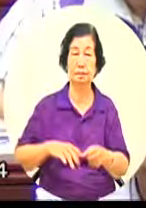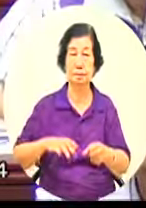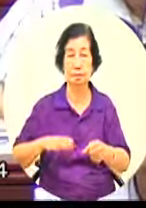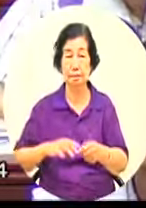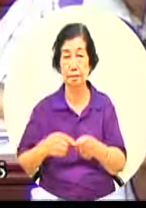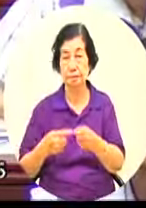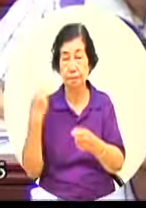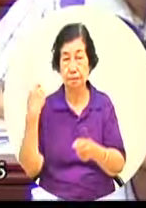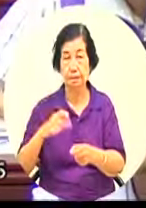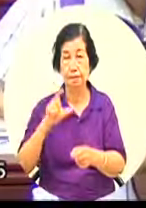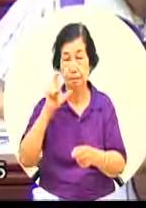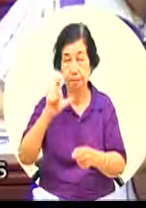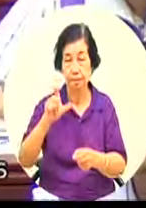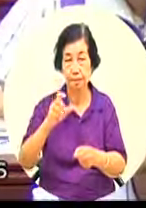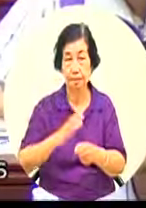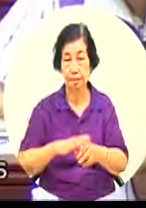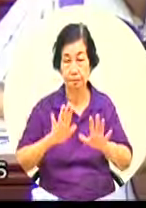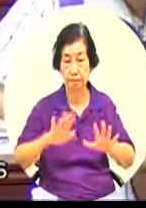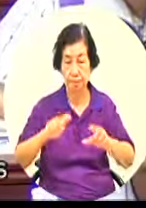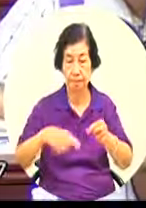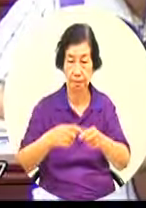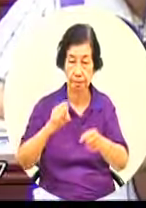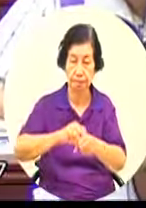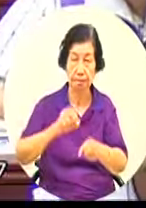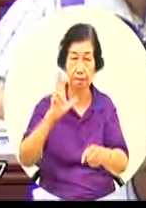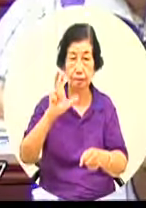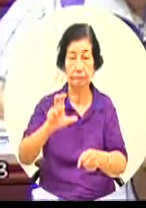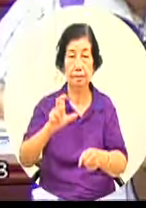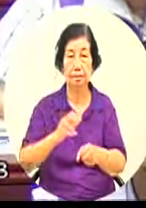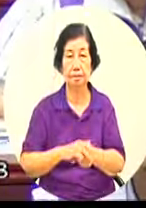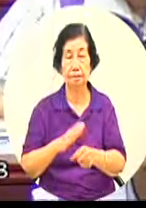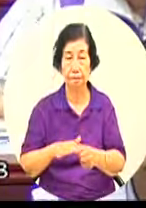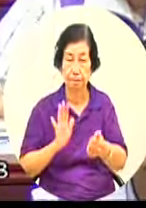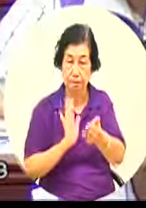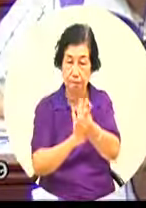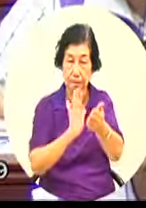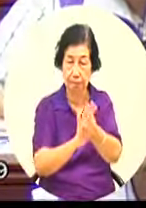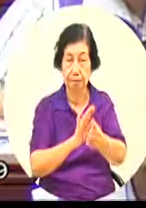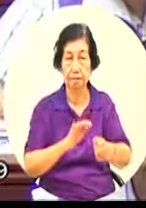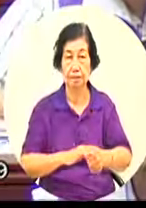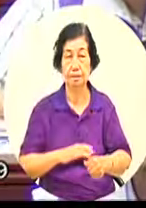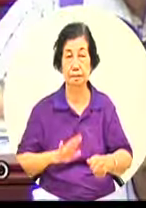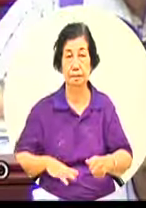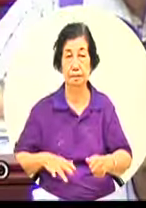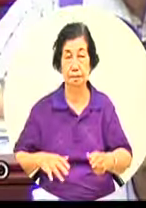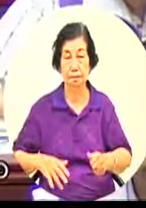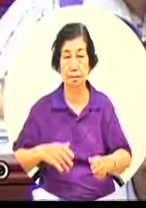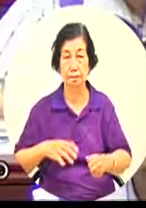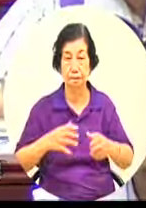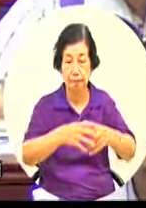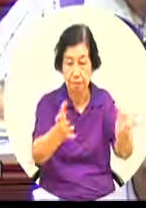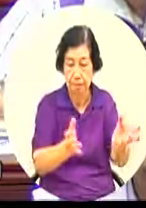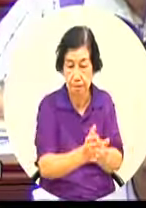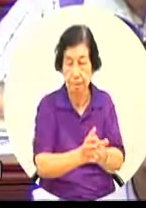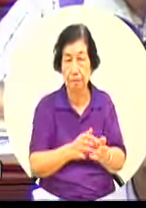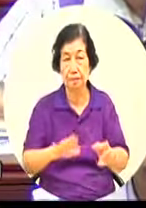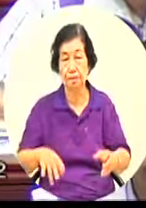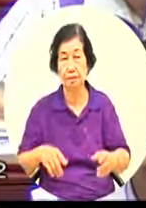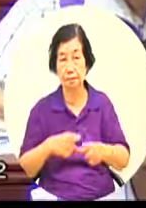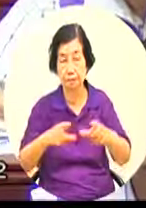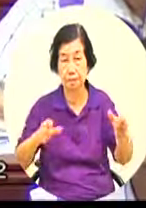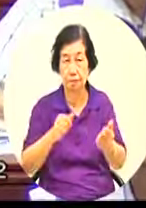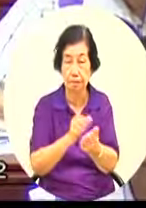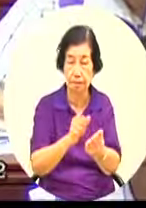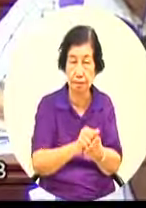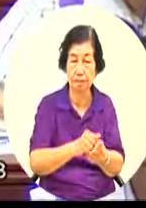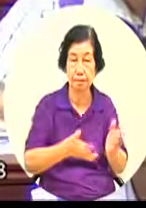其实最大的推手跟议员报告都是我们在地的这些跑步的团体，他们非常热心，非常热衷，不管是在澄清湖、凤